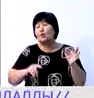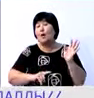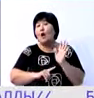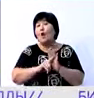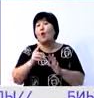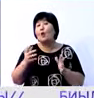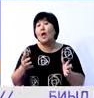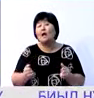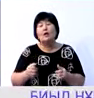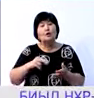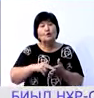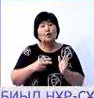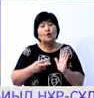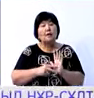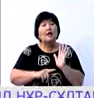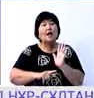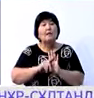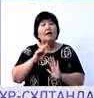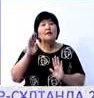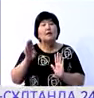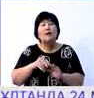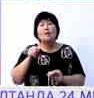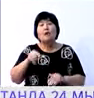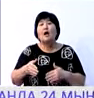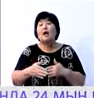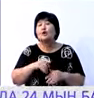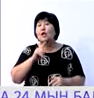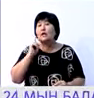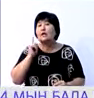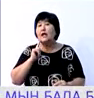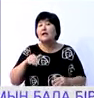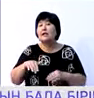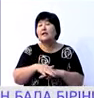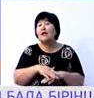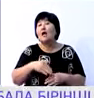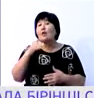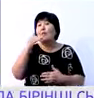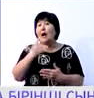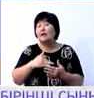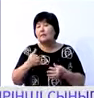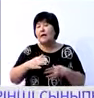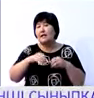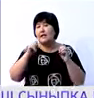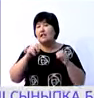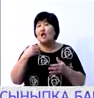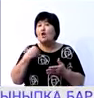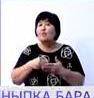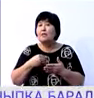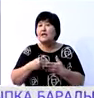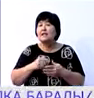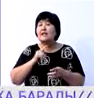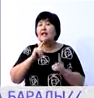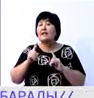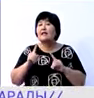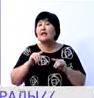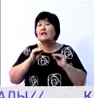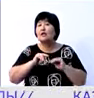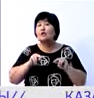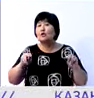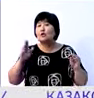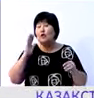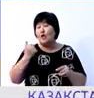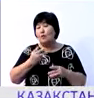алынды. Жоспарлы бастама аясында мыңға жуық жасқа онлайн бағдар беріліп, тәжірибелі бизнес тренерлер дәріс жүргізбек. Бұл